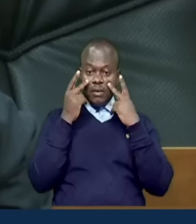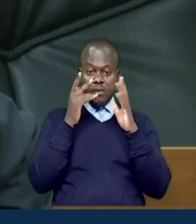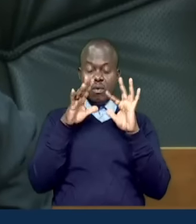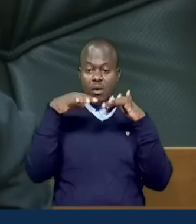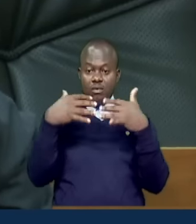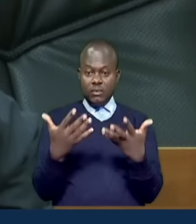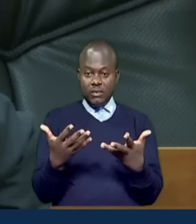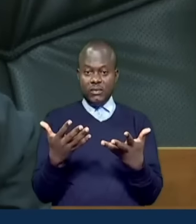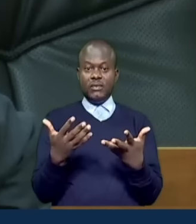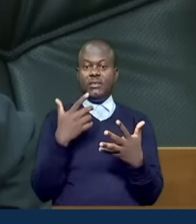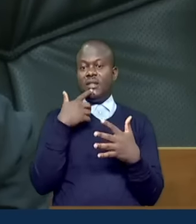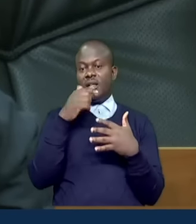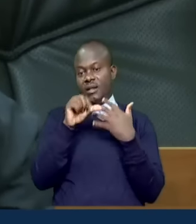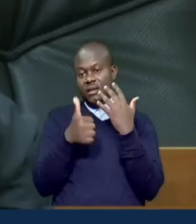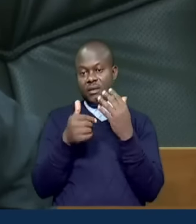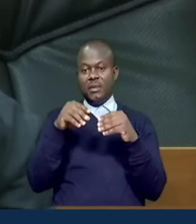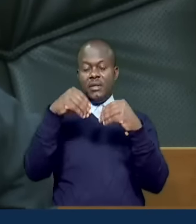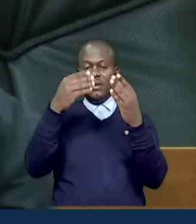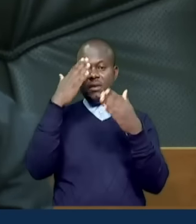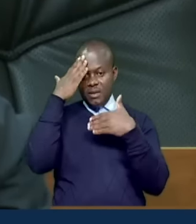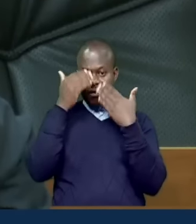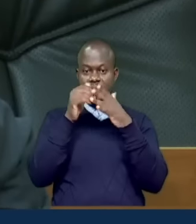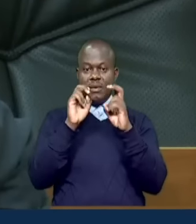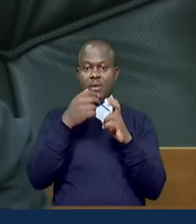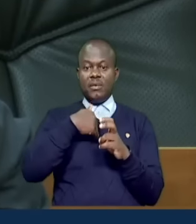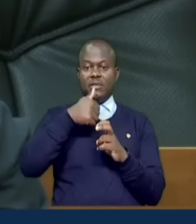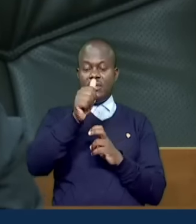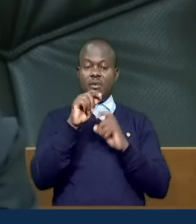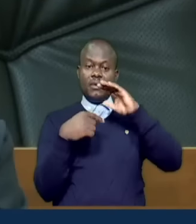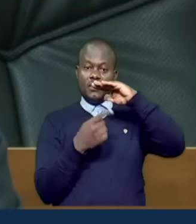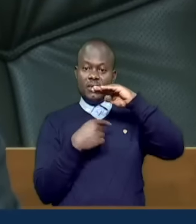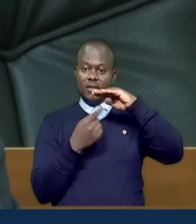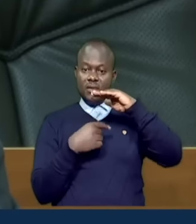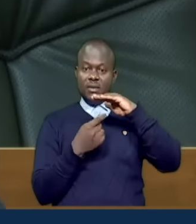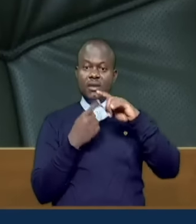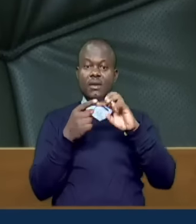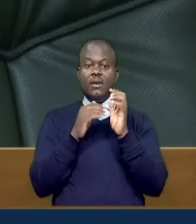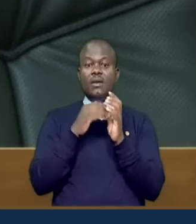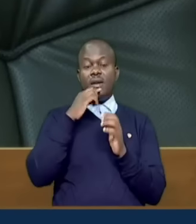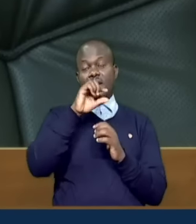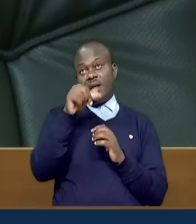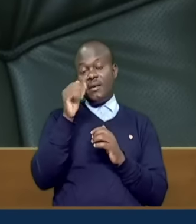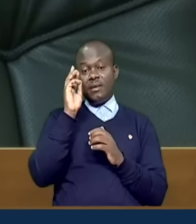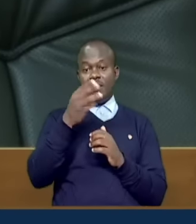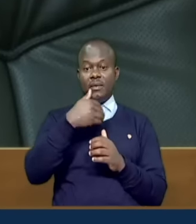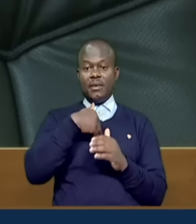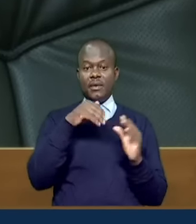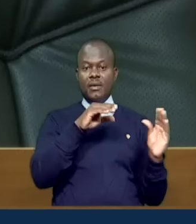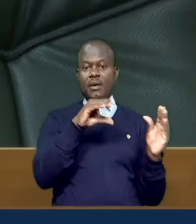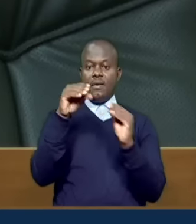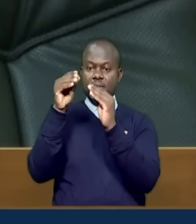hari n'ibyo agezweho kuko aba afite iyo stati hari n'abazagira stati